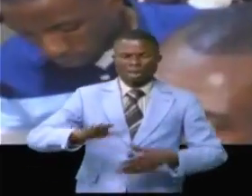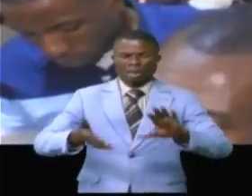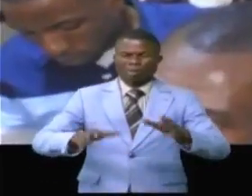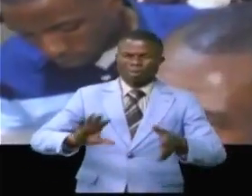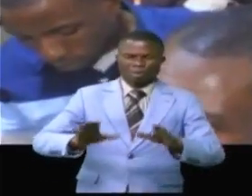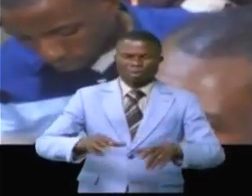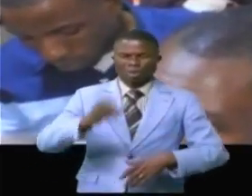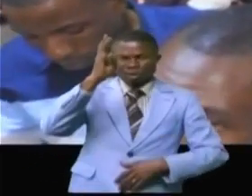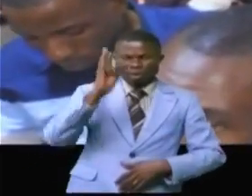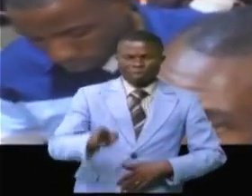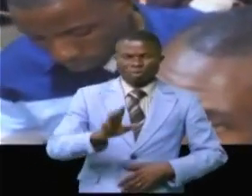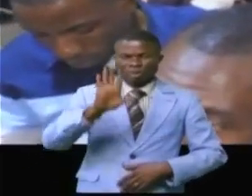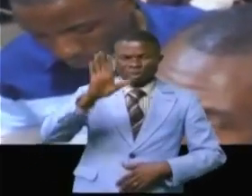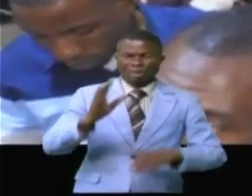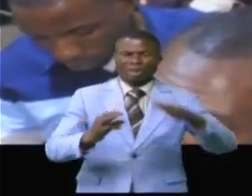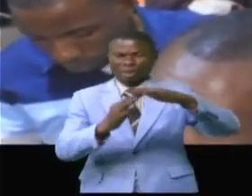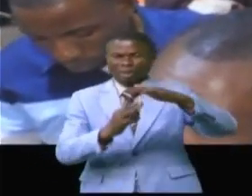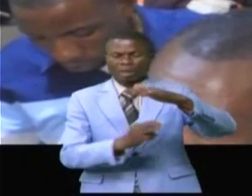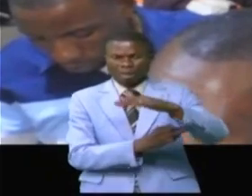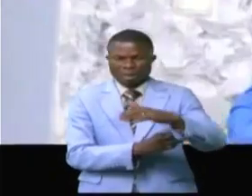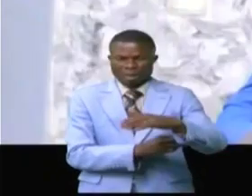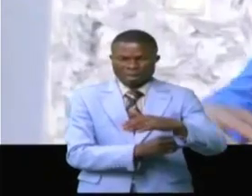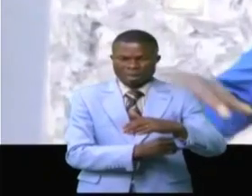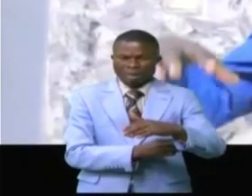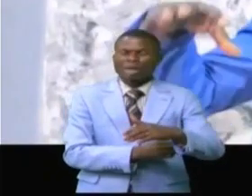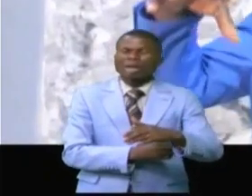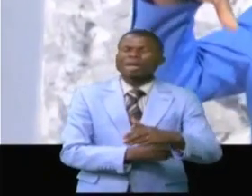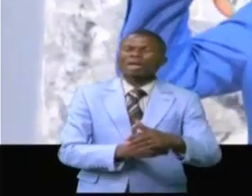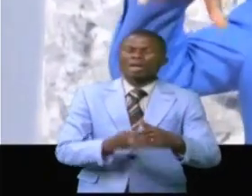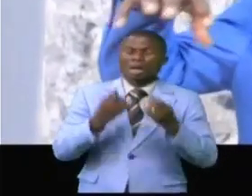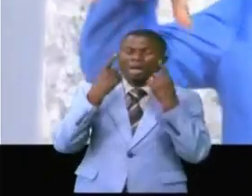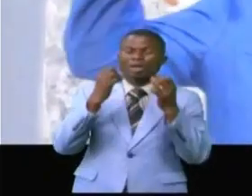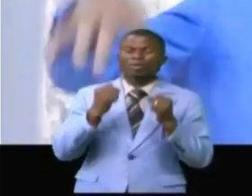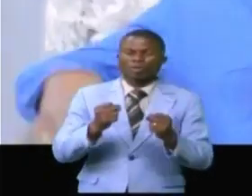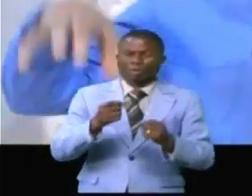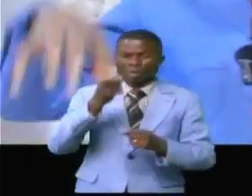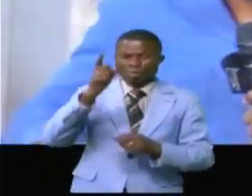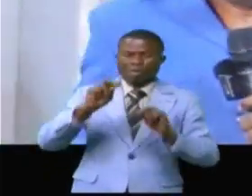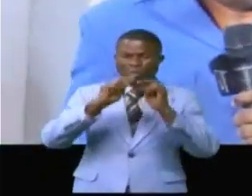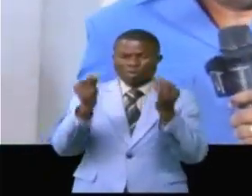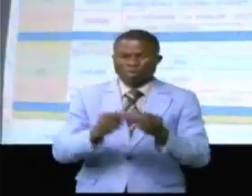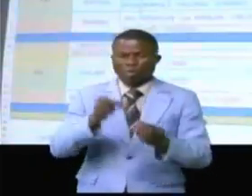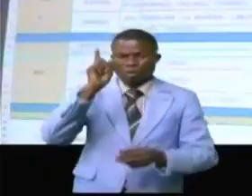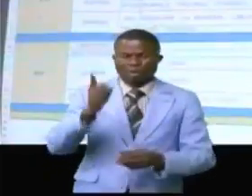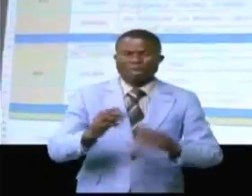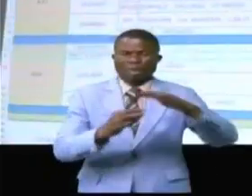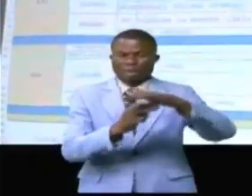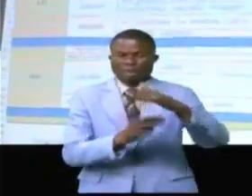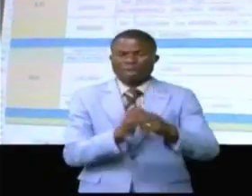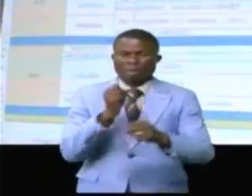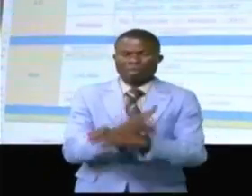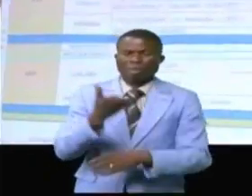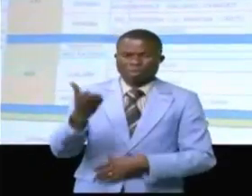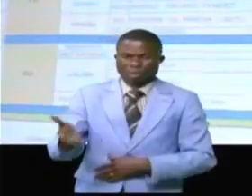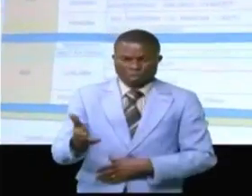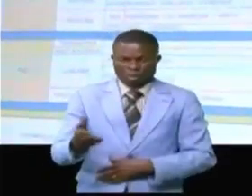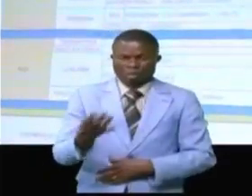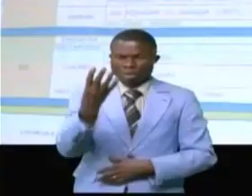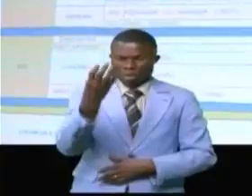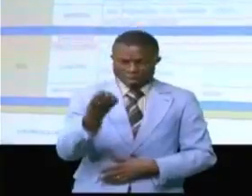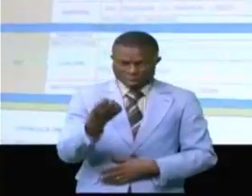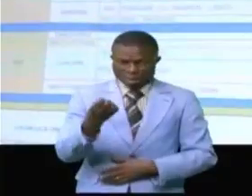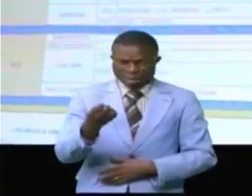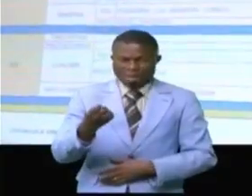de 305 ponts, une performance inégalable. Les premiers lots de 100 ponts est déjà sur place, dont 40 sont